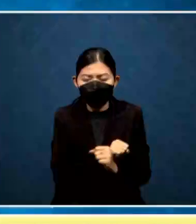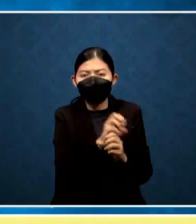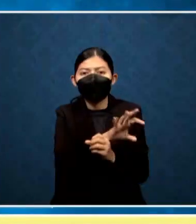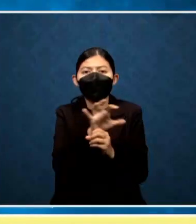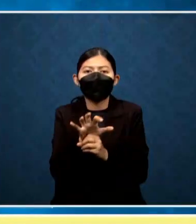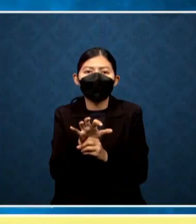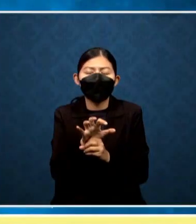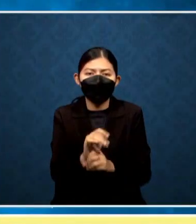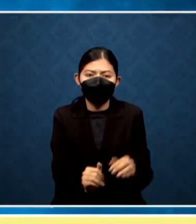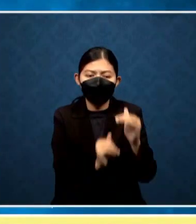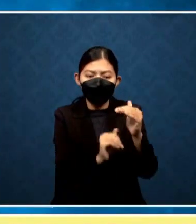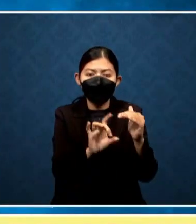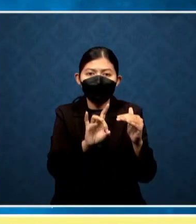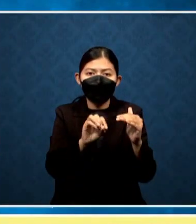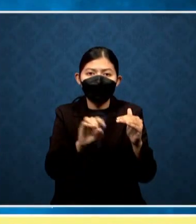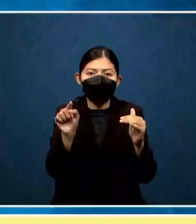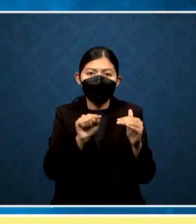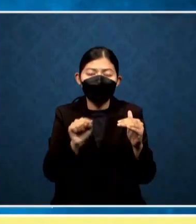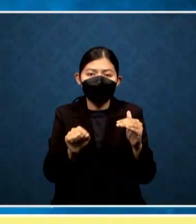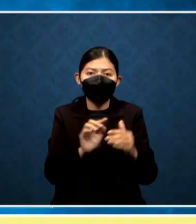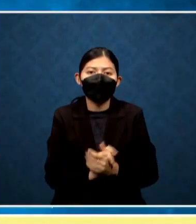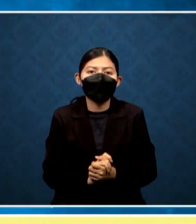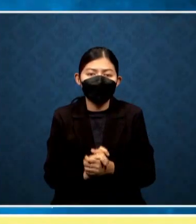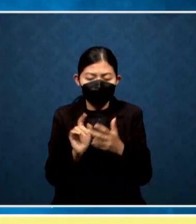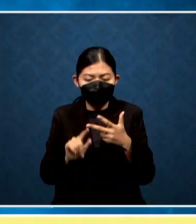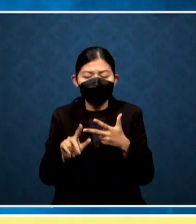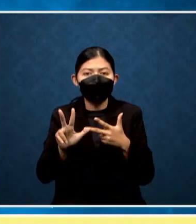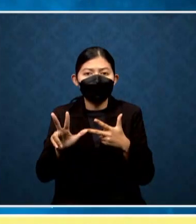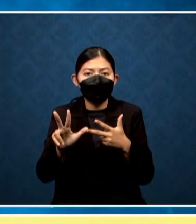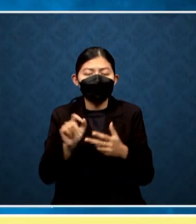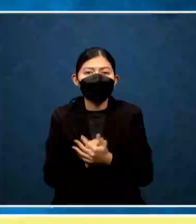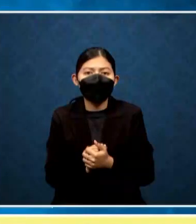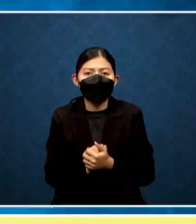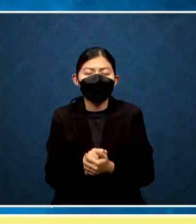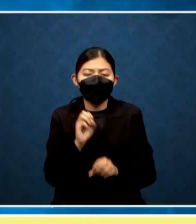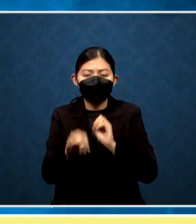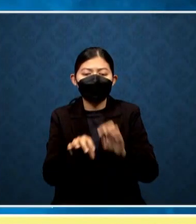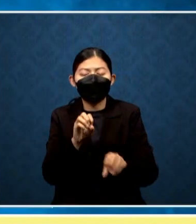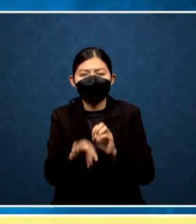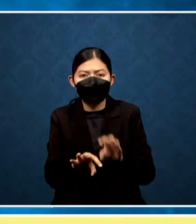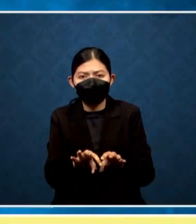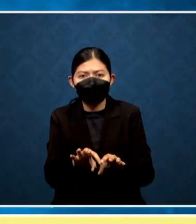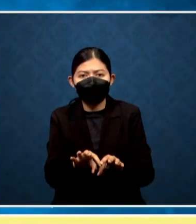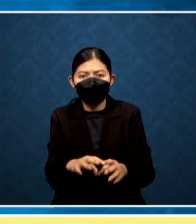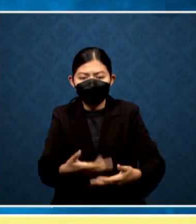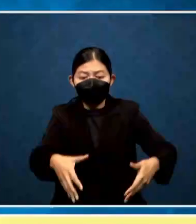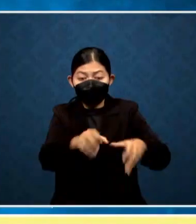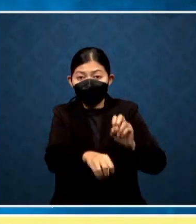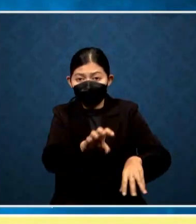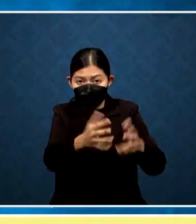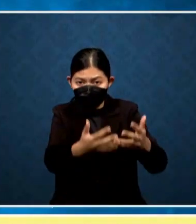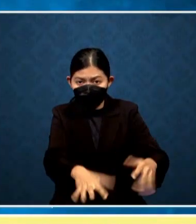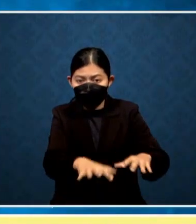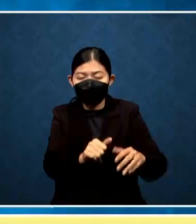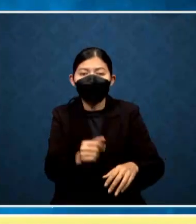ตรงนี้ก็กำหนดไว้ 80%ด้ที่ 3 ก็ค้านการจัดกขยะที่ปลายทาน UnternehmenAy connects usaคหยะมุน